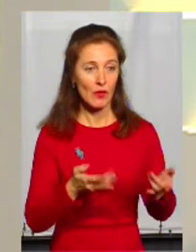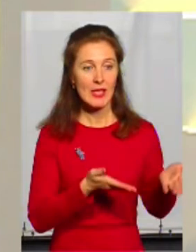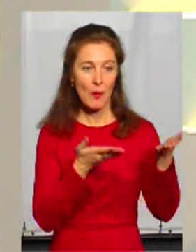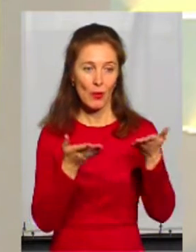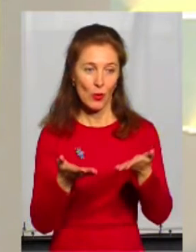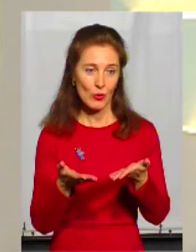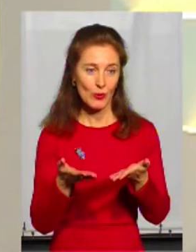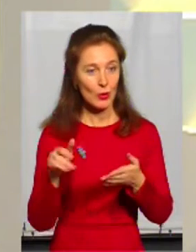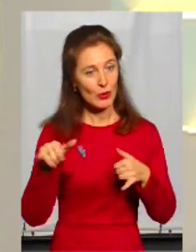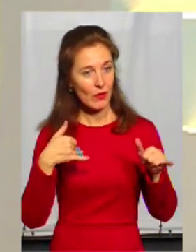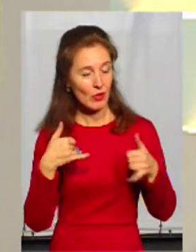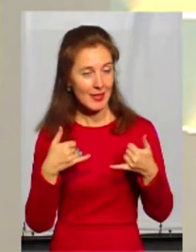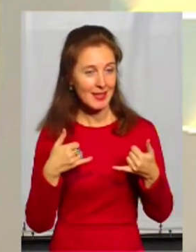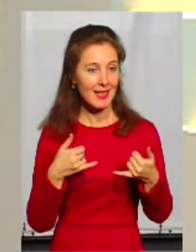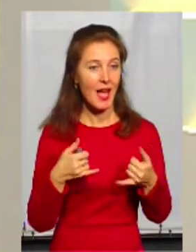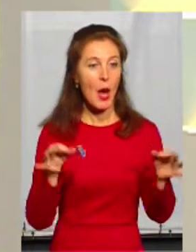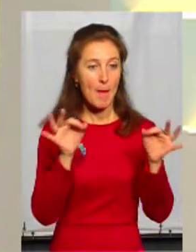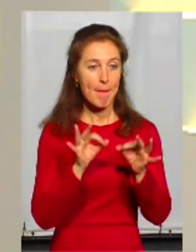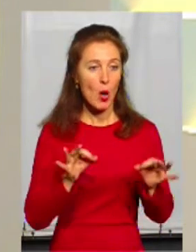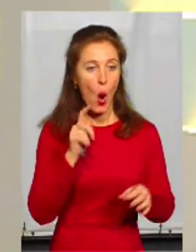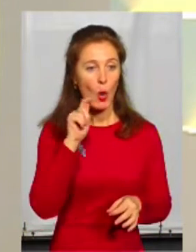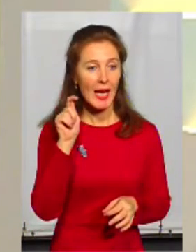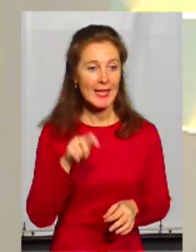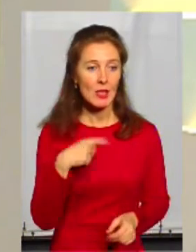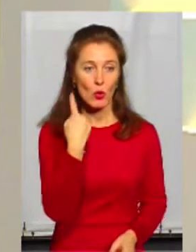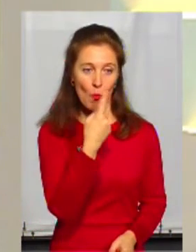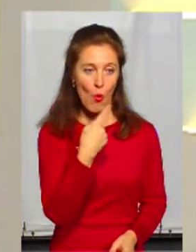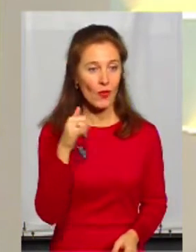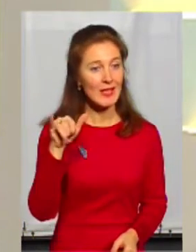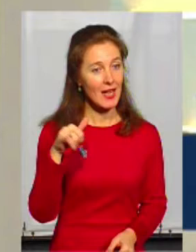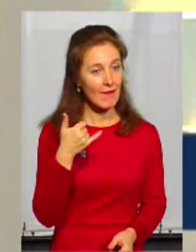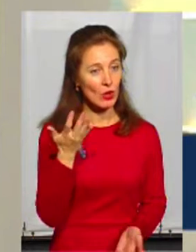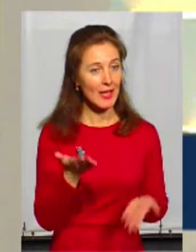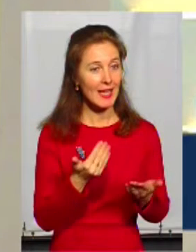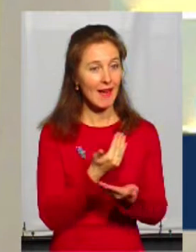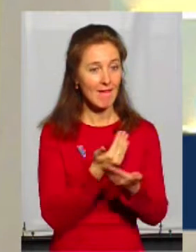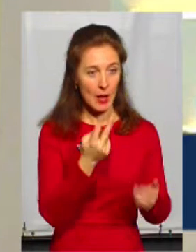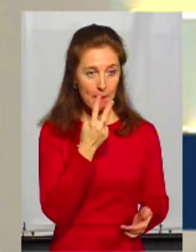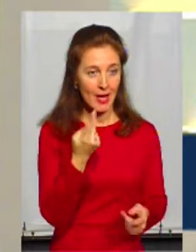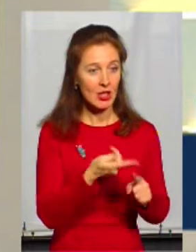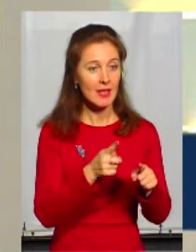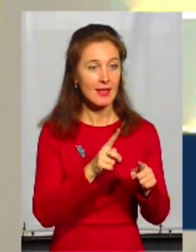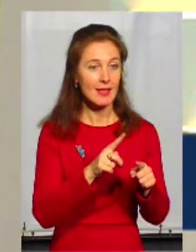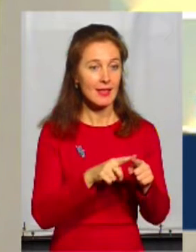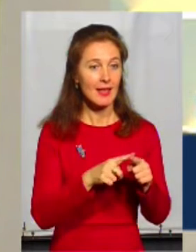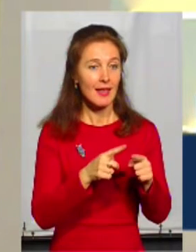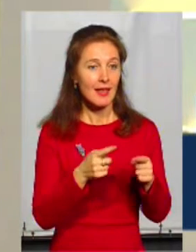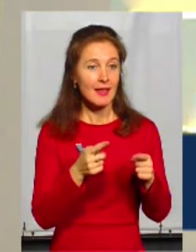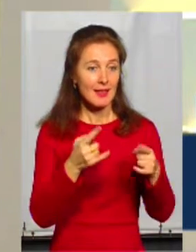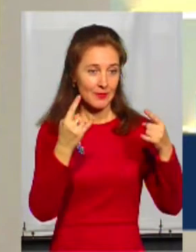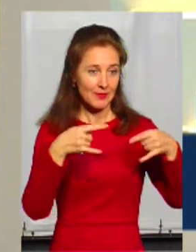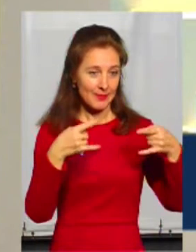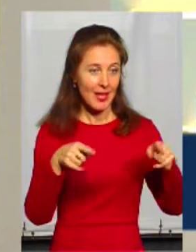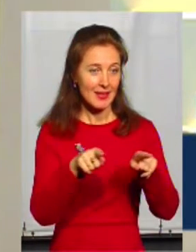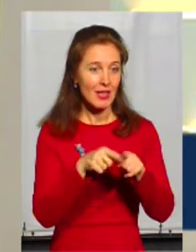Запрошуємо долучатися до нашої розмови про українську мову телефоном, який ви бачите зараз на екранах. А також